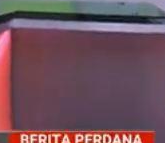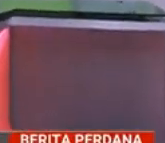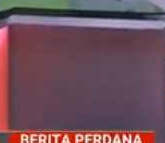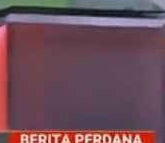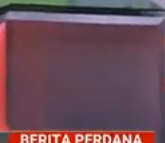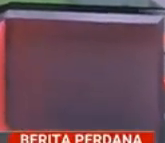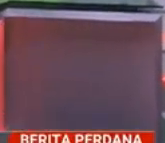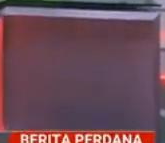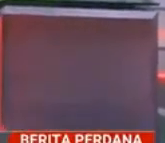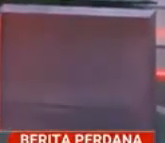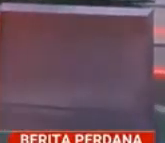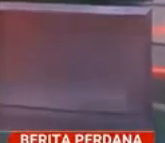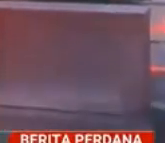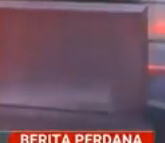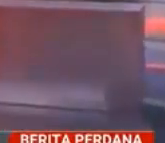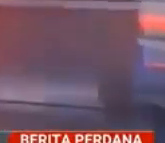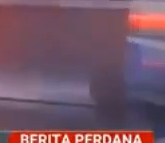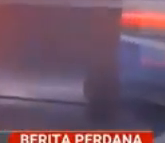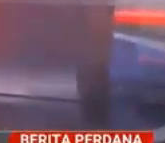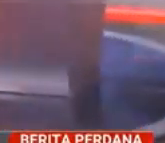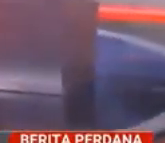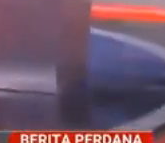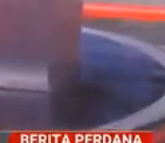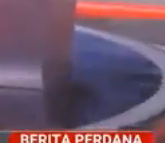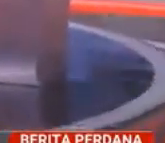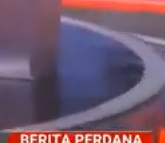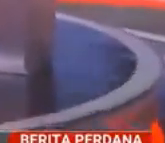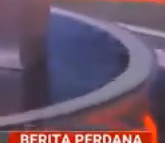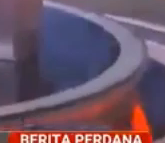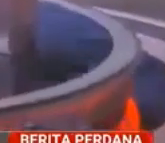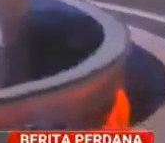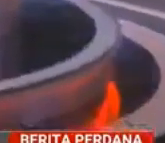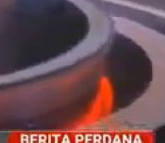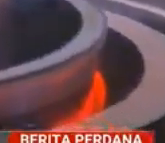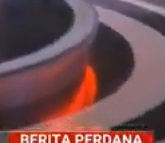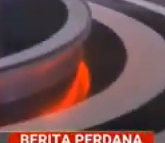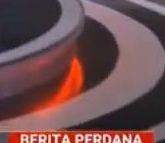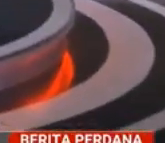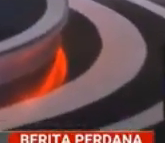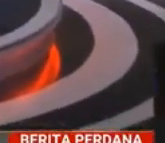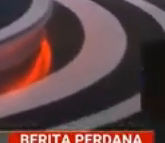with me 2018nya perinciannya seketika nanti